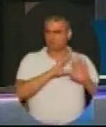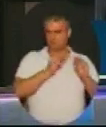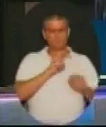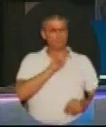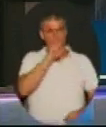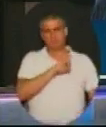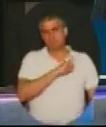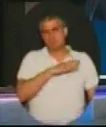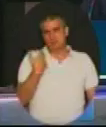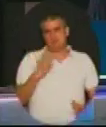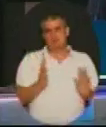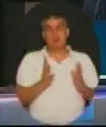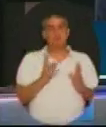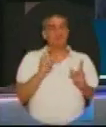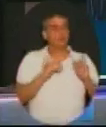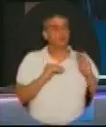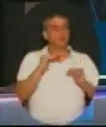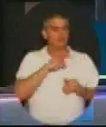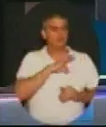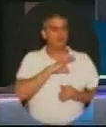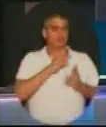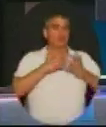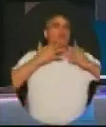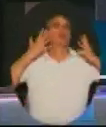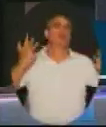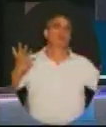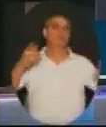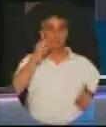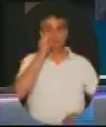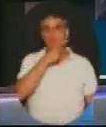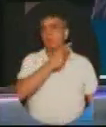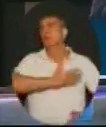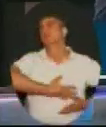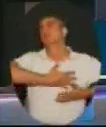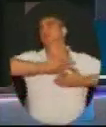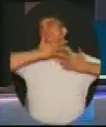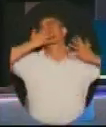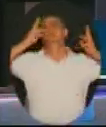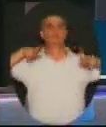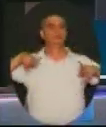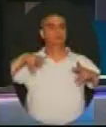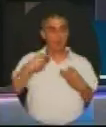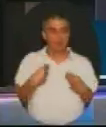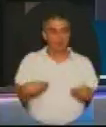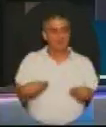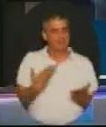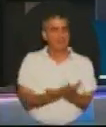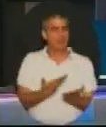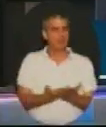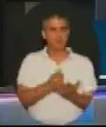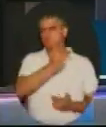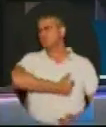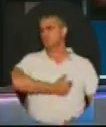אישיות מרתקת כאשר יש פערי אישיות גדולים מאוד, ואצל ברק הם אדירים, בין הנתונים על הנייר,